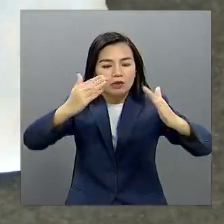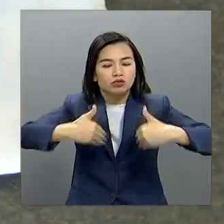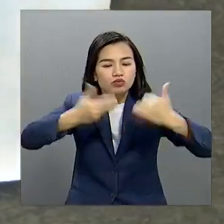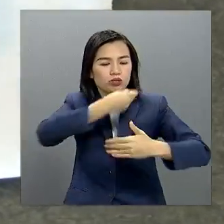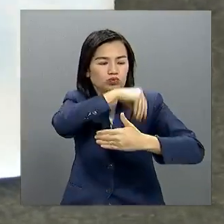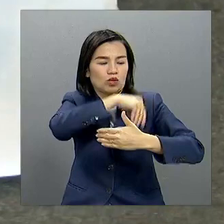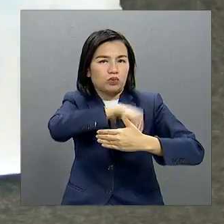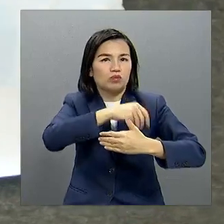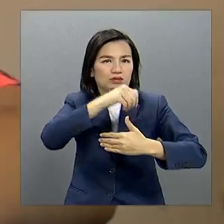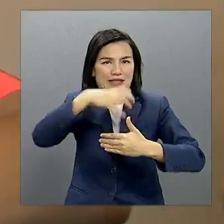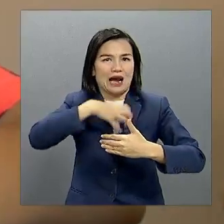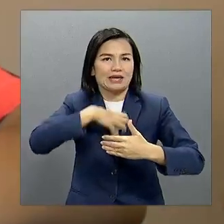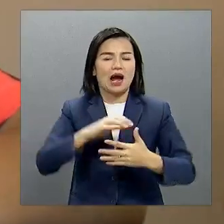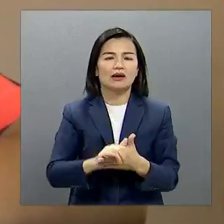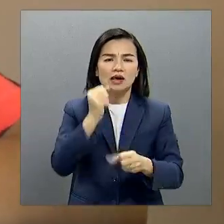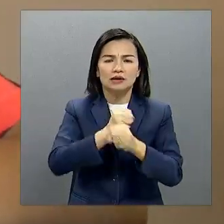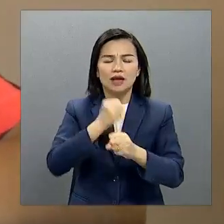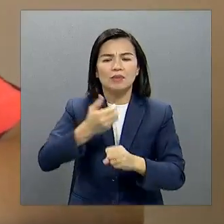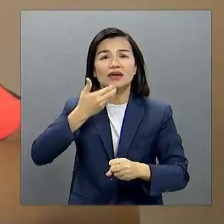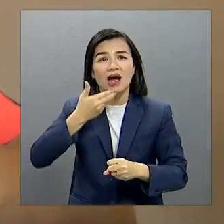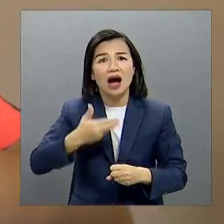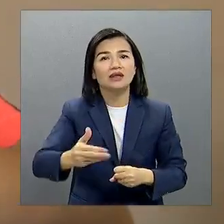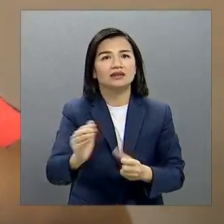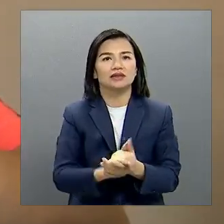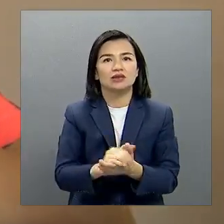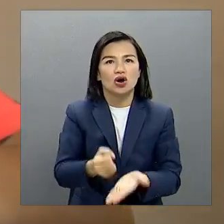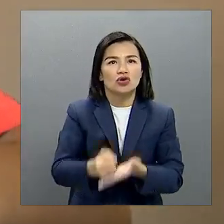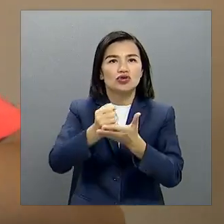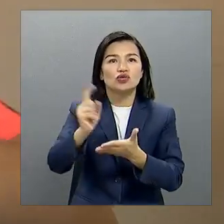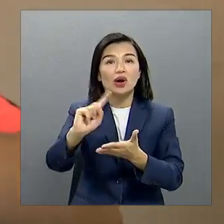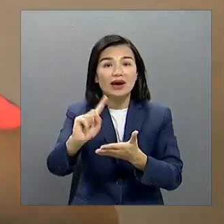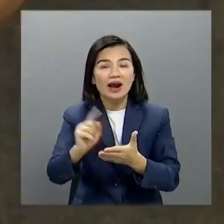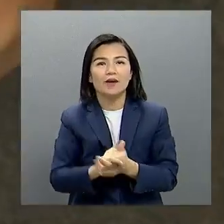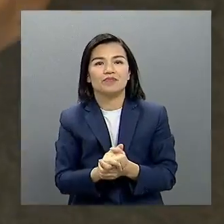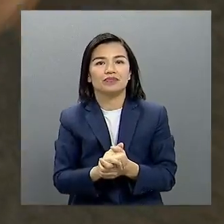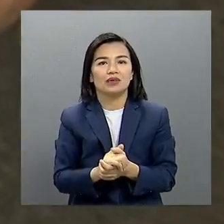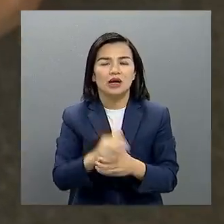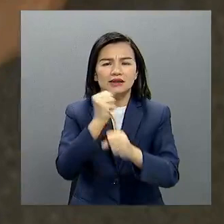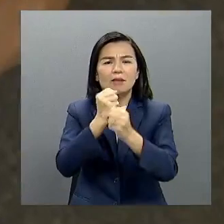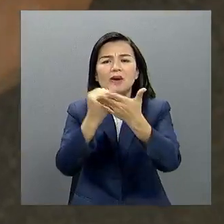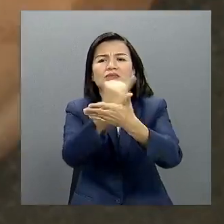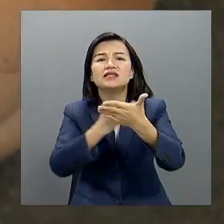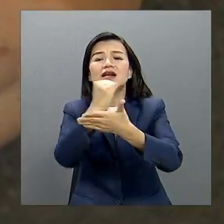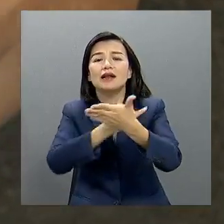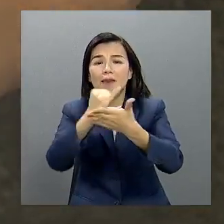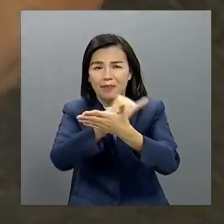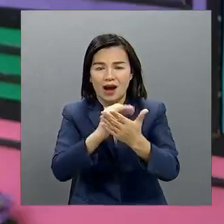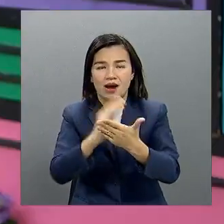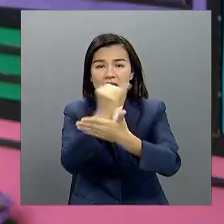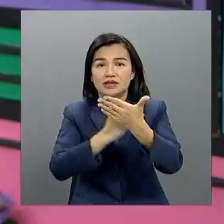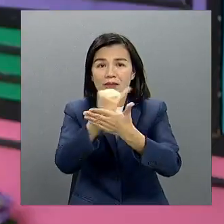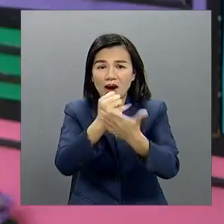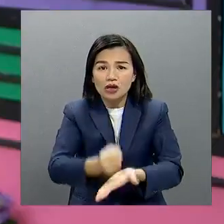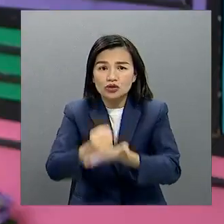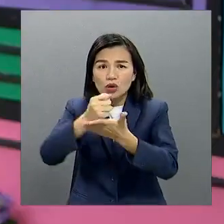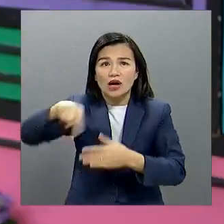การให้มันยั่งยืนตรงที่ว่ามันเป็นงานอาร์ตอ่ะงานอาร์ตที่เราอยากจะให้คนที่มาเรียนเนี่ย